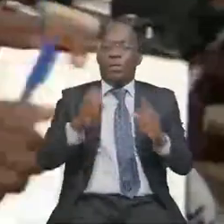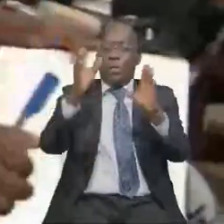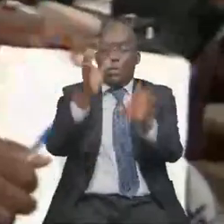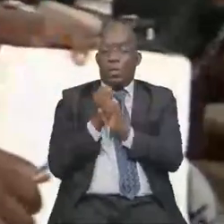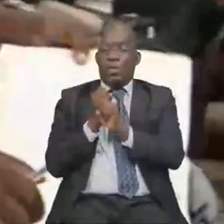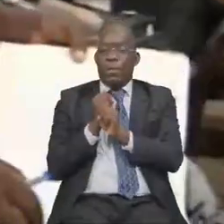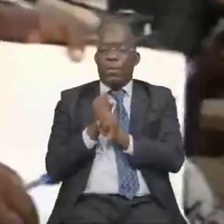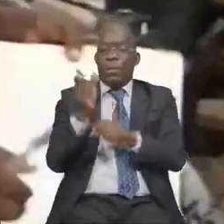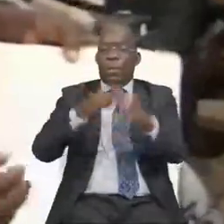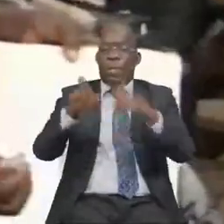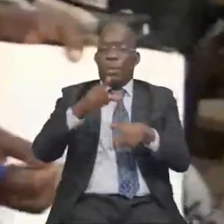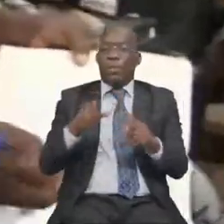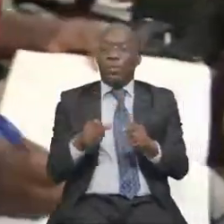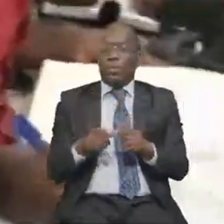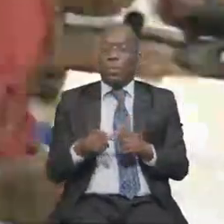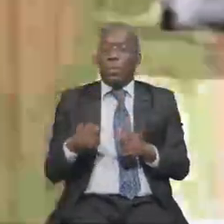Colossiens 1.